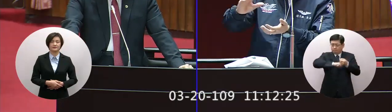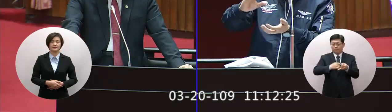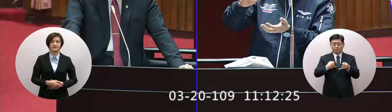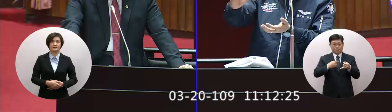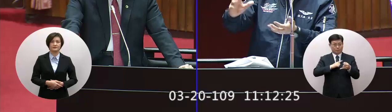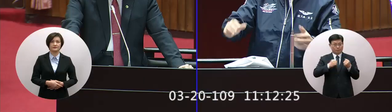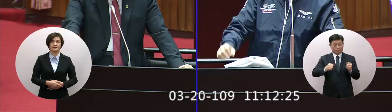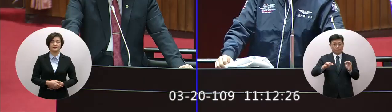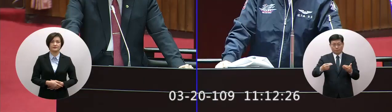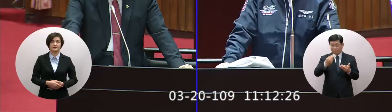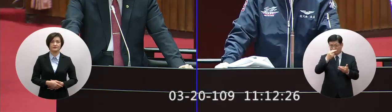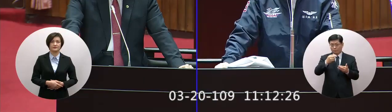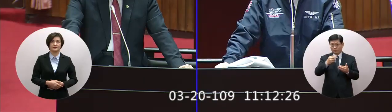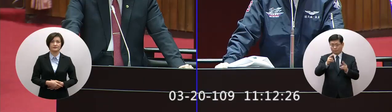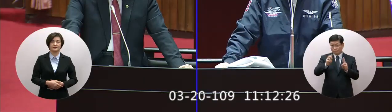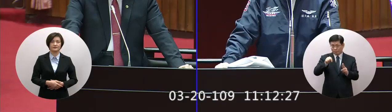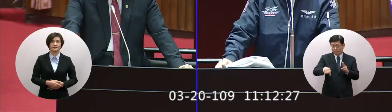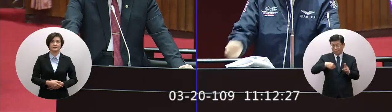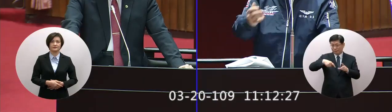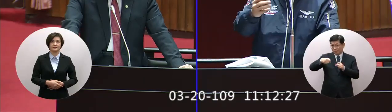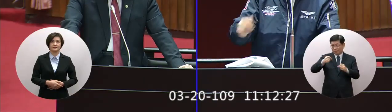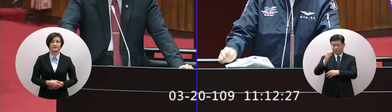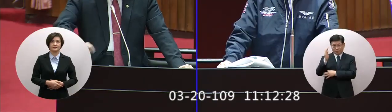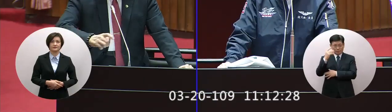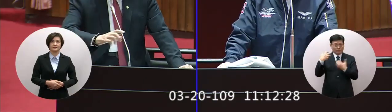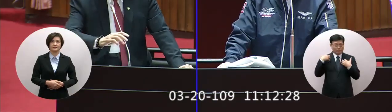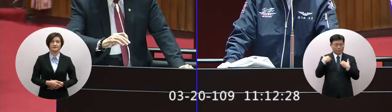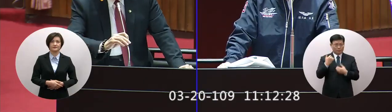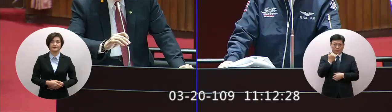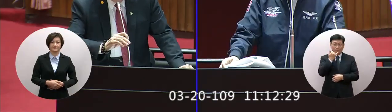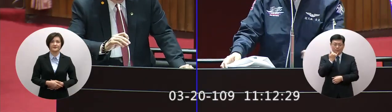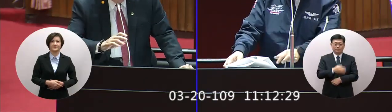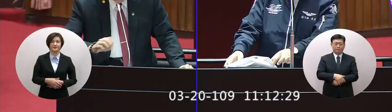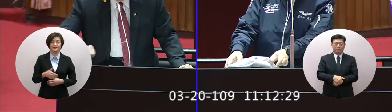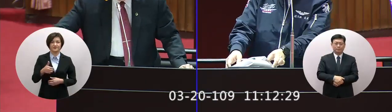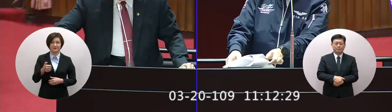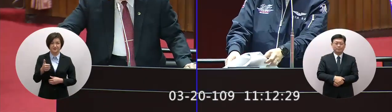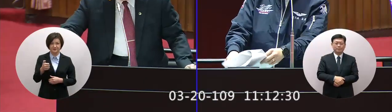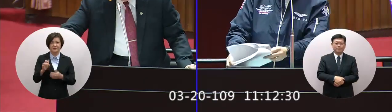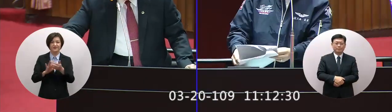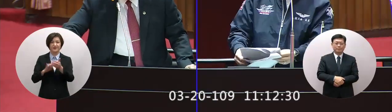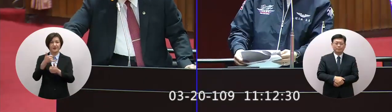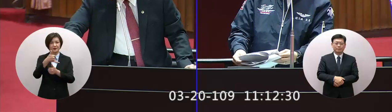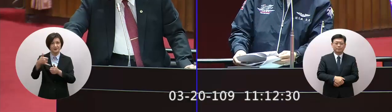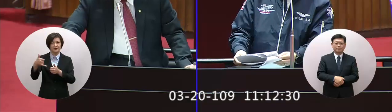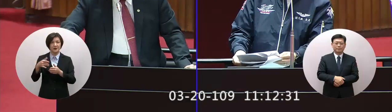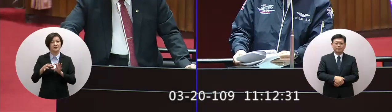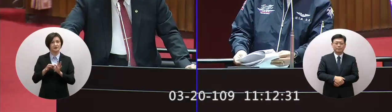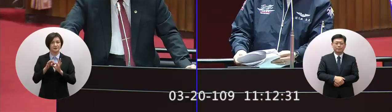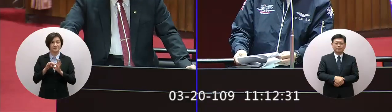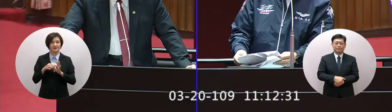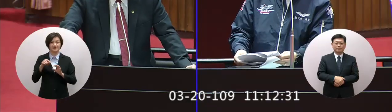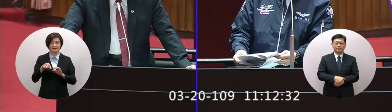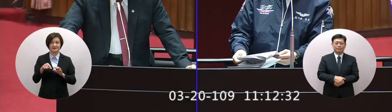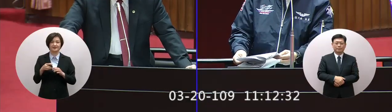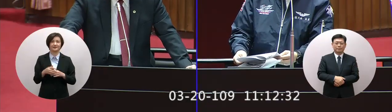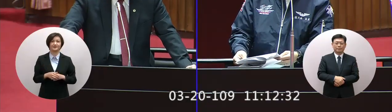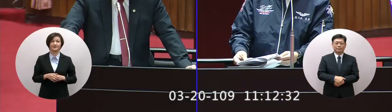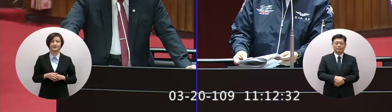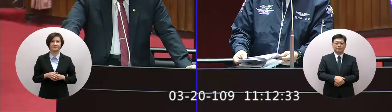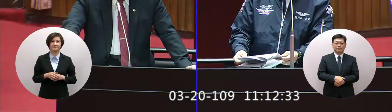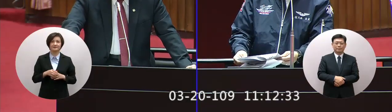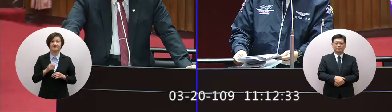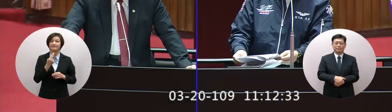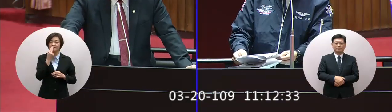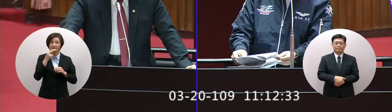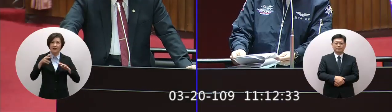我们在氢能源的一个国家战略目标？我想请教部长的意见。 好，谢谢委员在关心整个